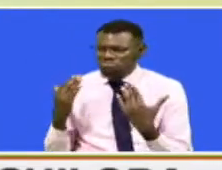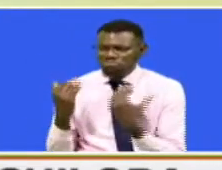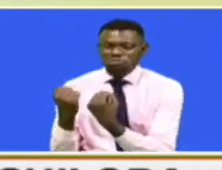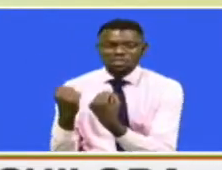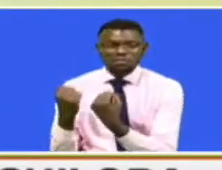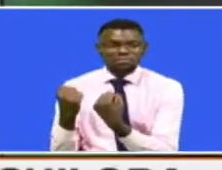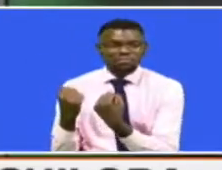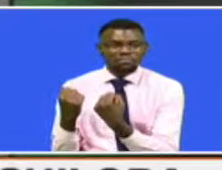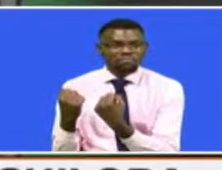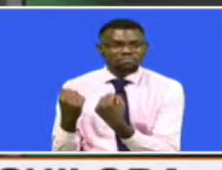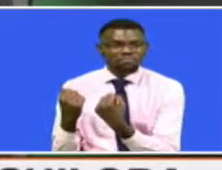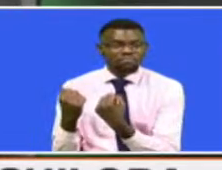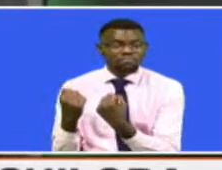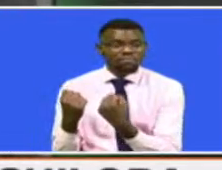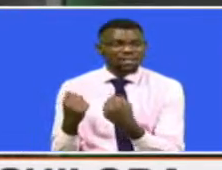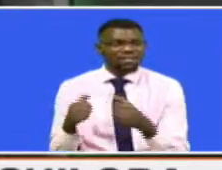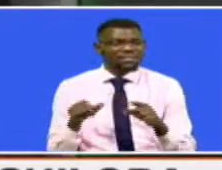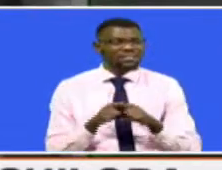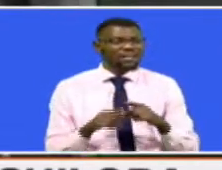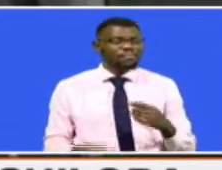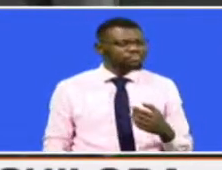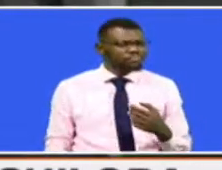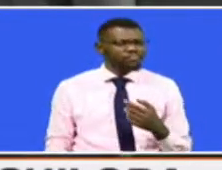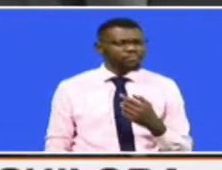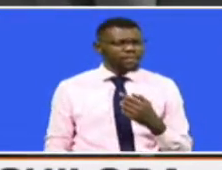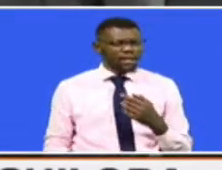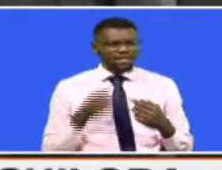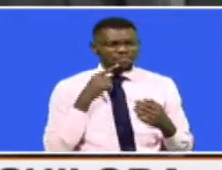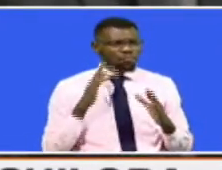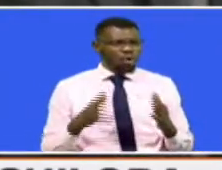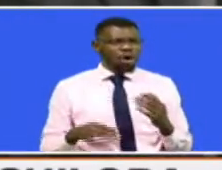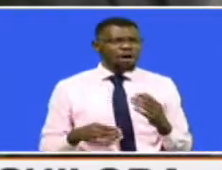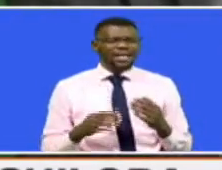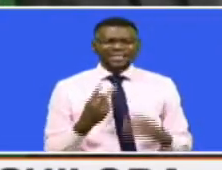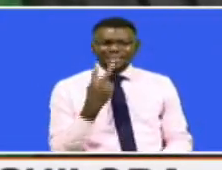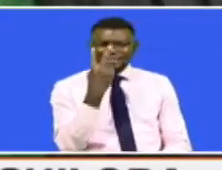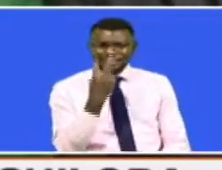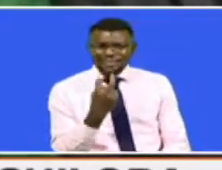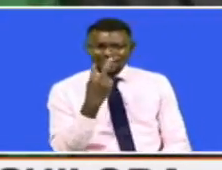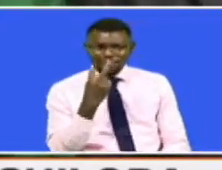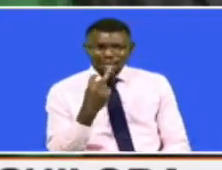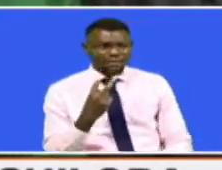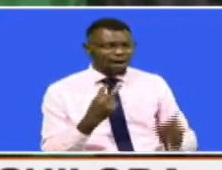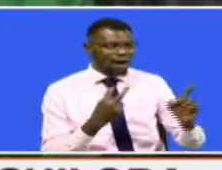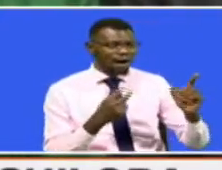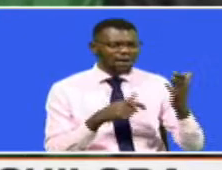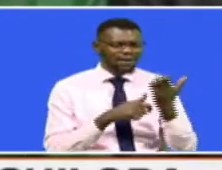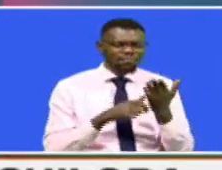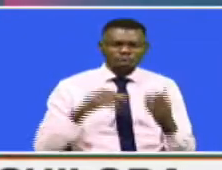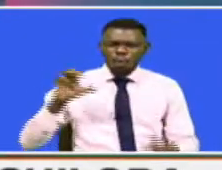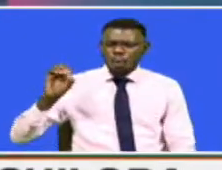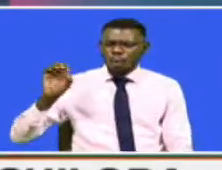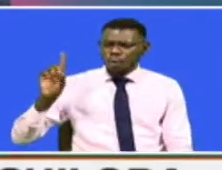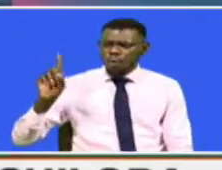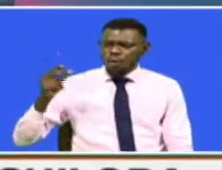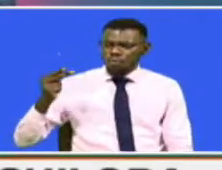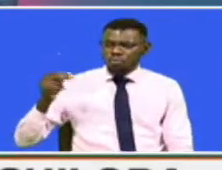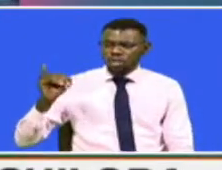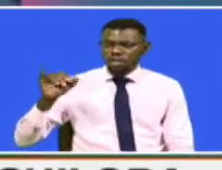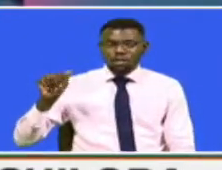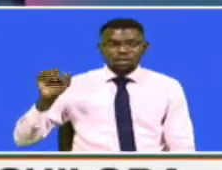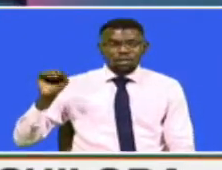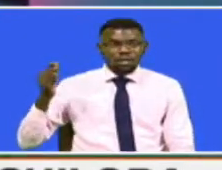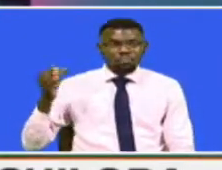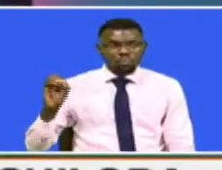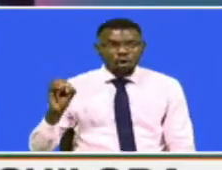we'll get the vehicle. Kimulo pia amepinga madai kuwa mshukiwa mkuu Odhiambo amekiri kuhusika katika mauaji ya